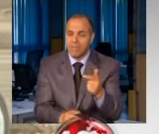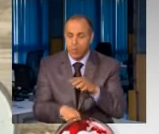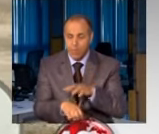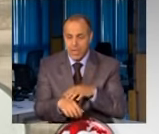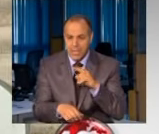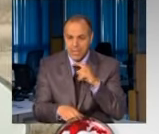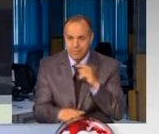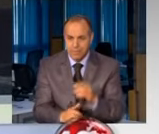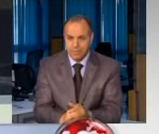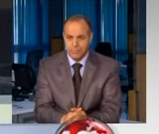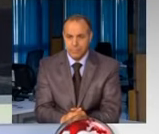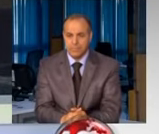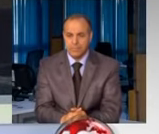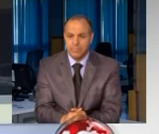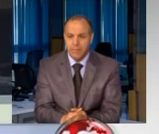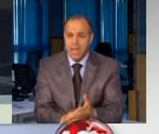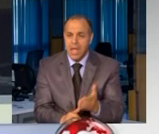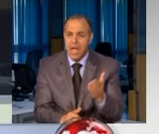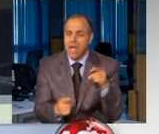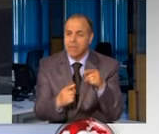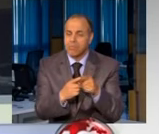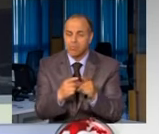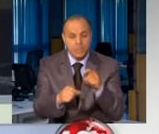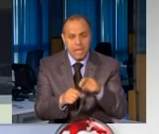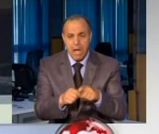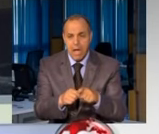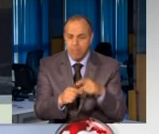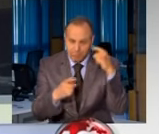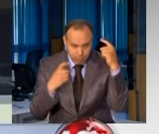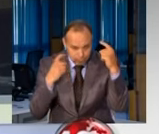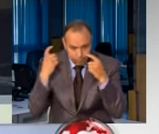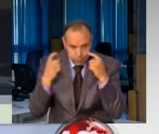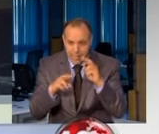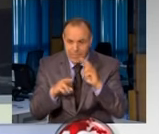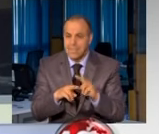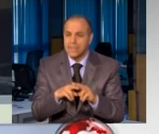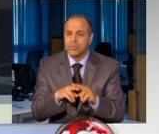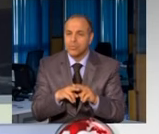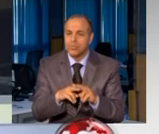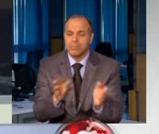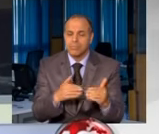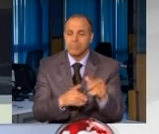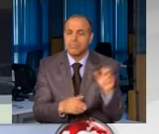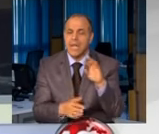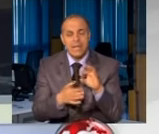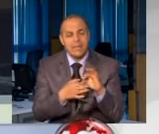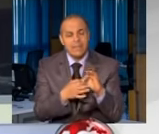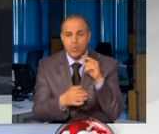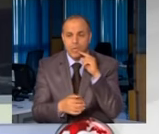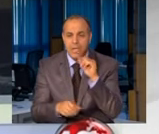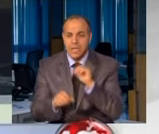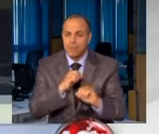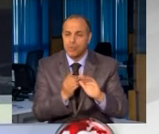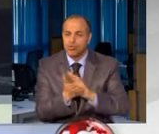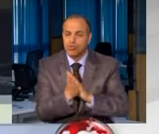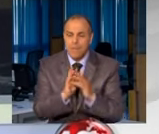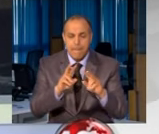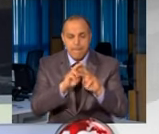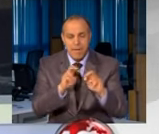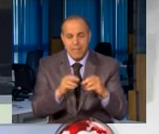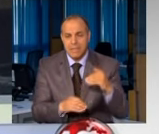الولاية، بهدف المساهمة في وضع تصورات لتحسين جودة قطاع النقل العمومي. نظمت جمعية